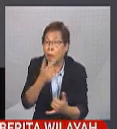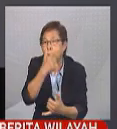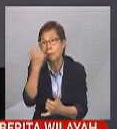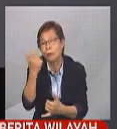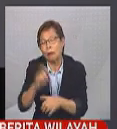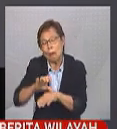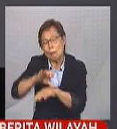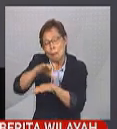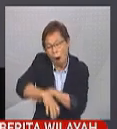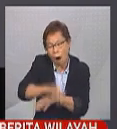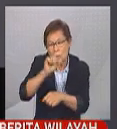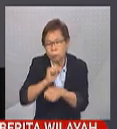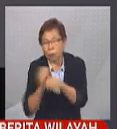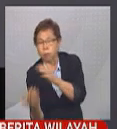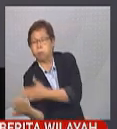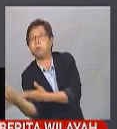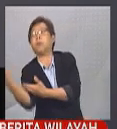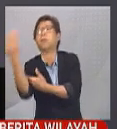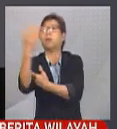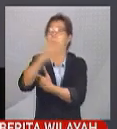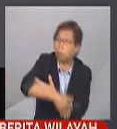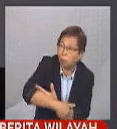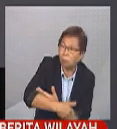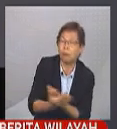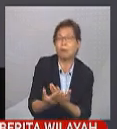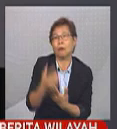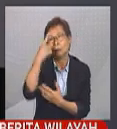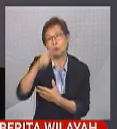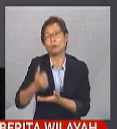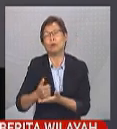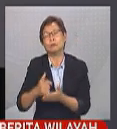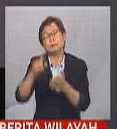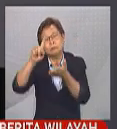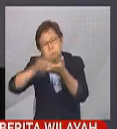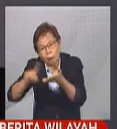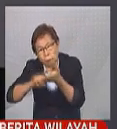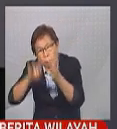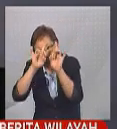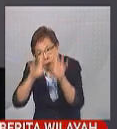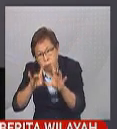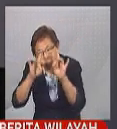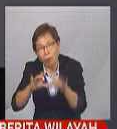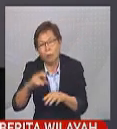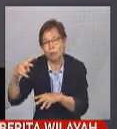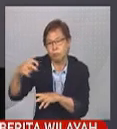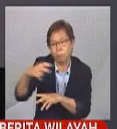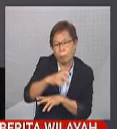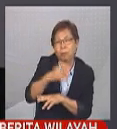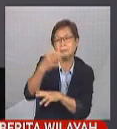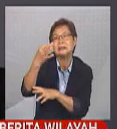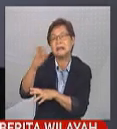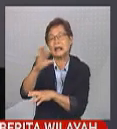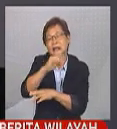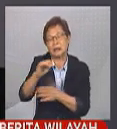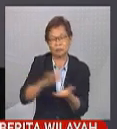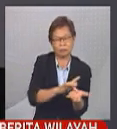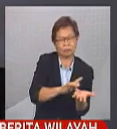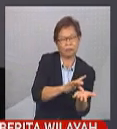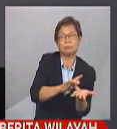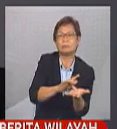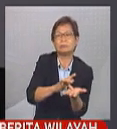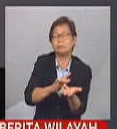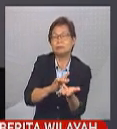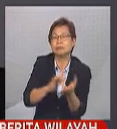bekerja siang dan malam untuk membuat saringan khai belas dan merawat mereka